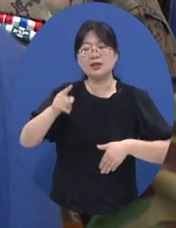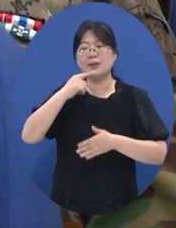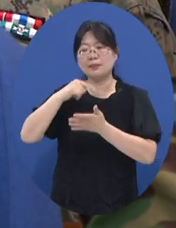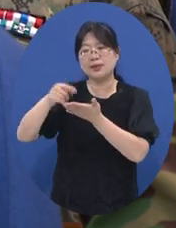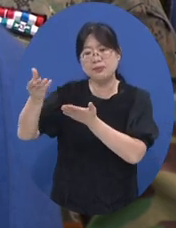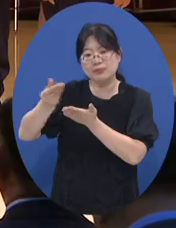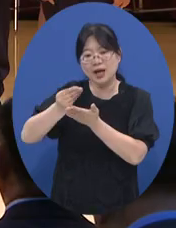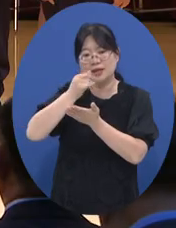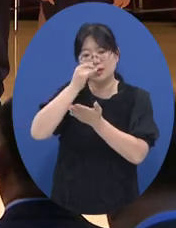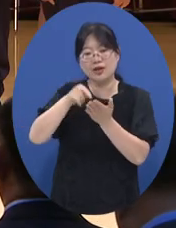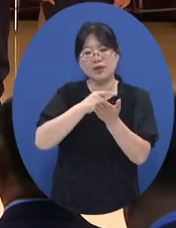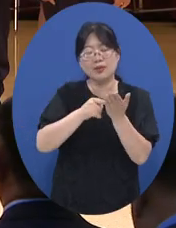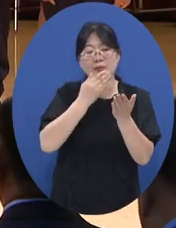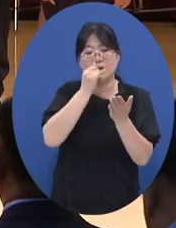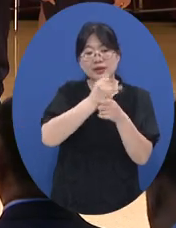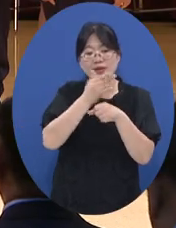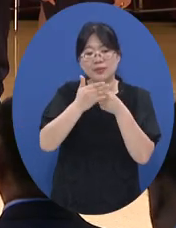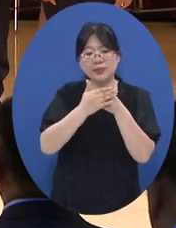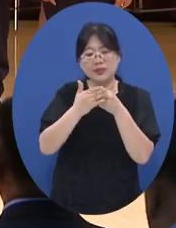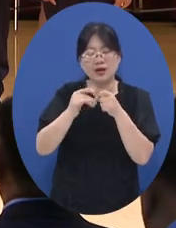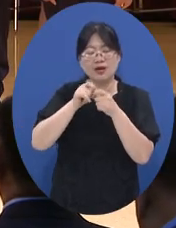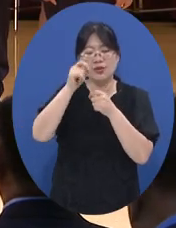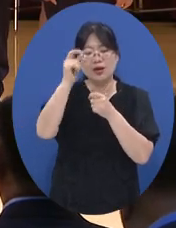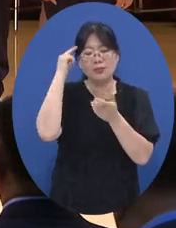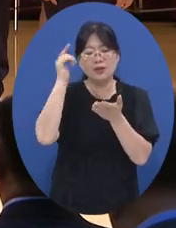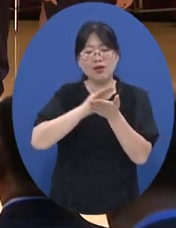그분들께 진 빚을 갚는 길이라며 이 땅에